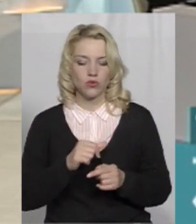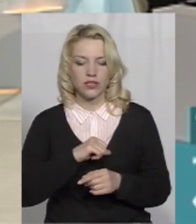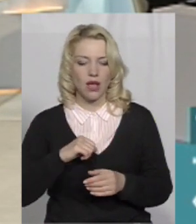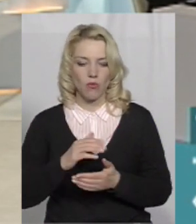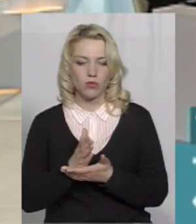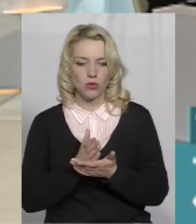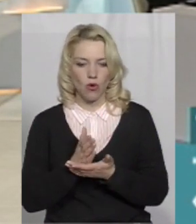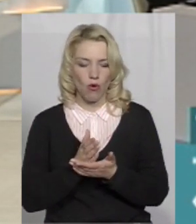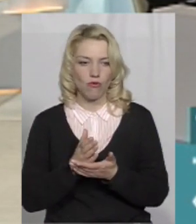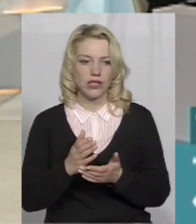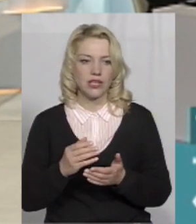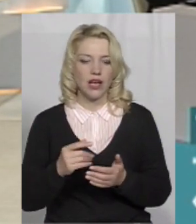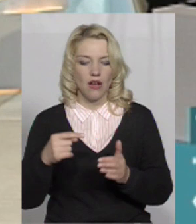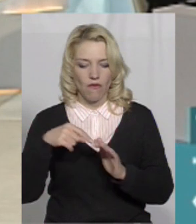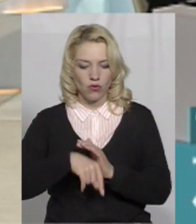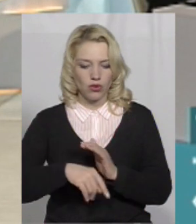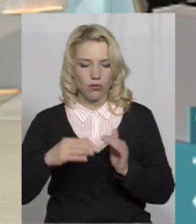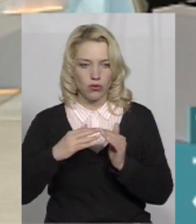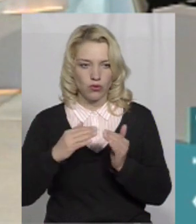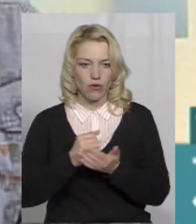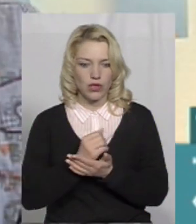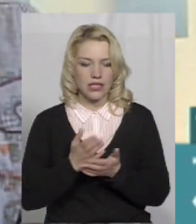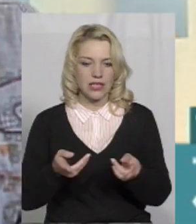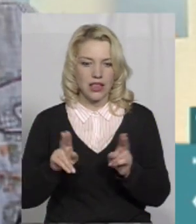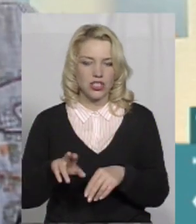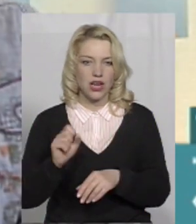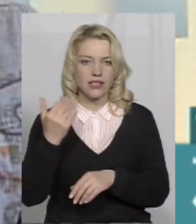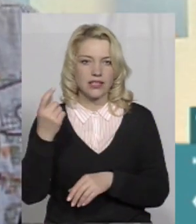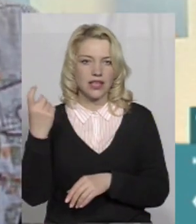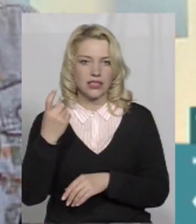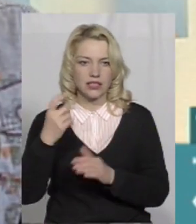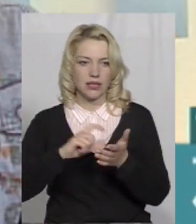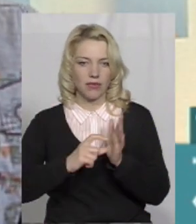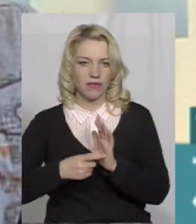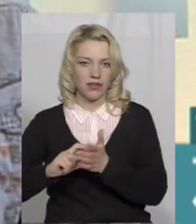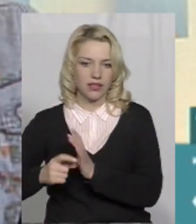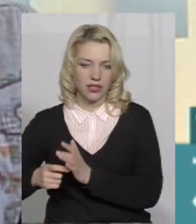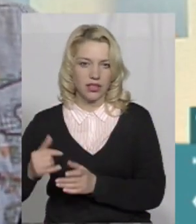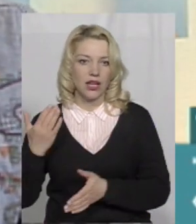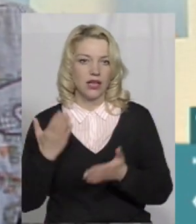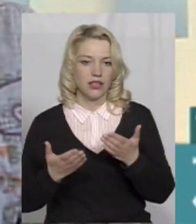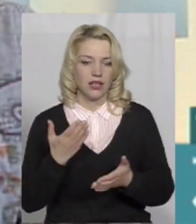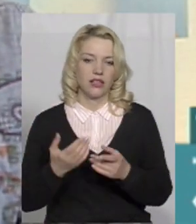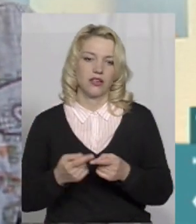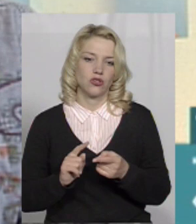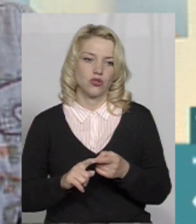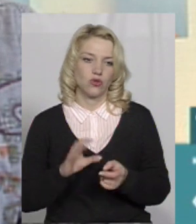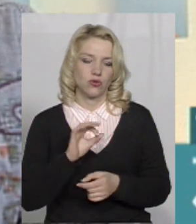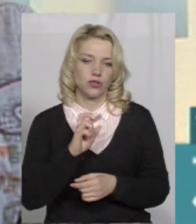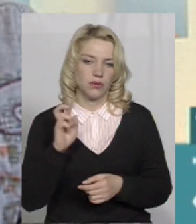обслуговування внутрішньобудинкових мереж залишається за співвласниками. Тобто в даному випадку це, якщо створена юридична особа ОСББ,